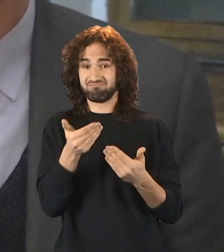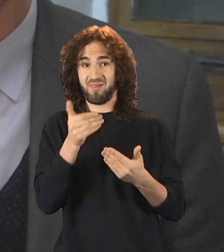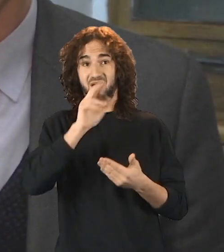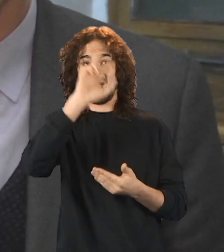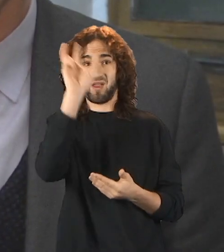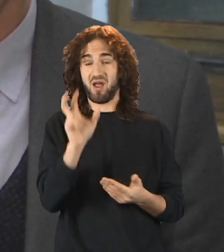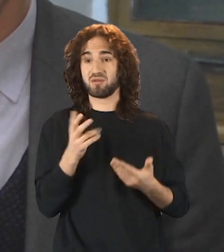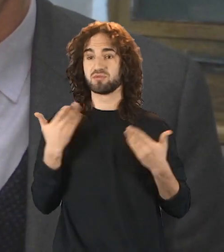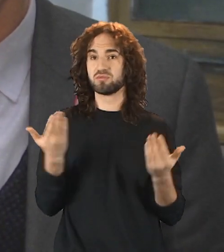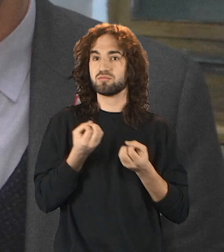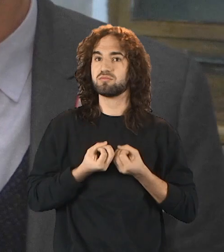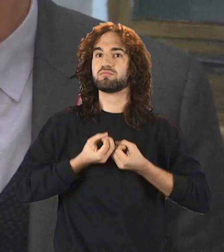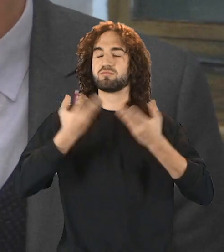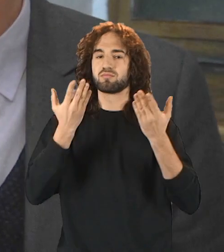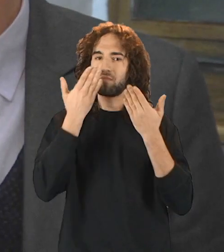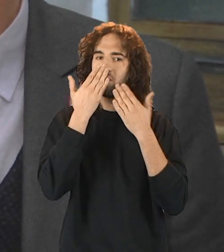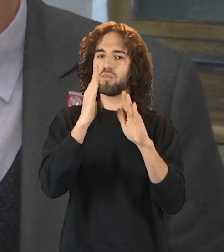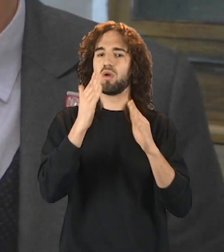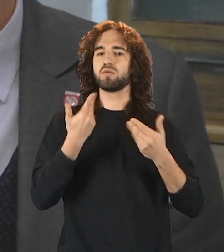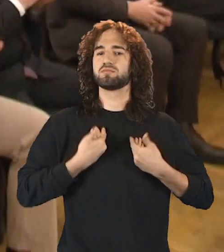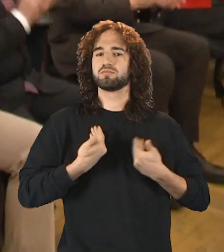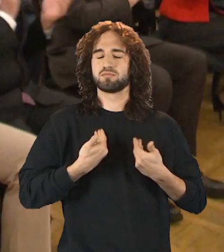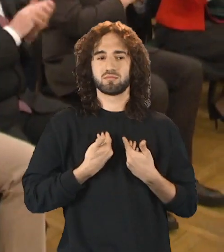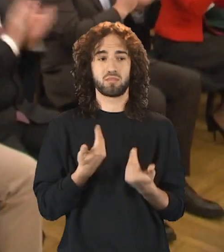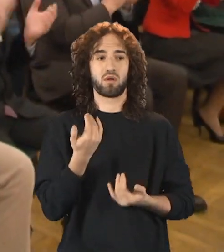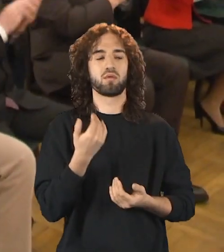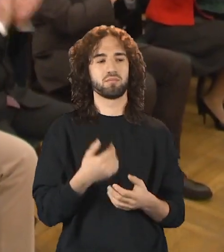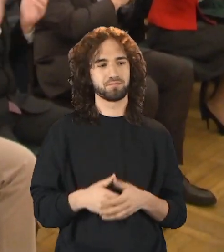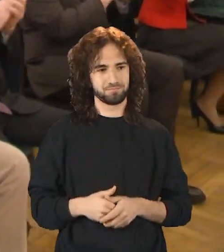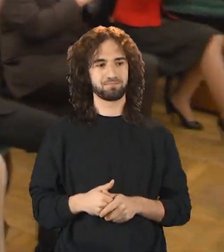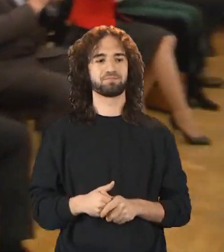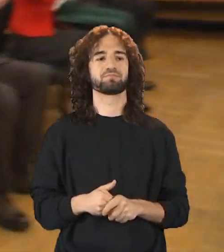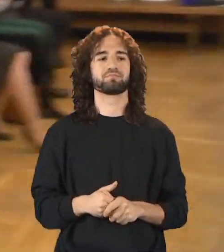jaką kulturą żyjemy i co przekazujemy innym.